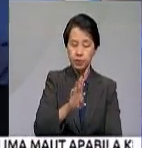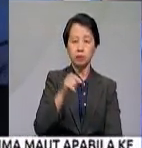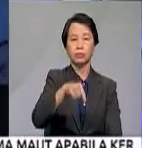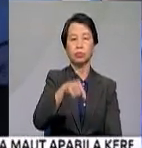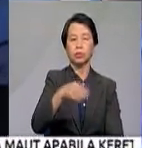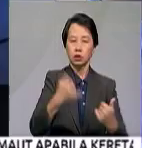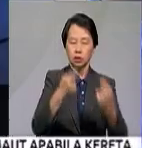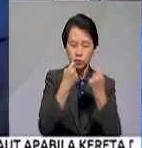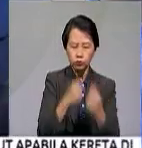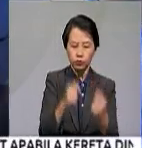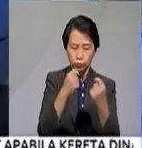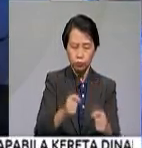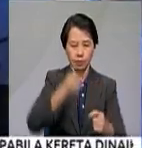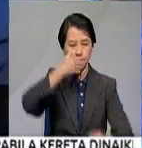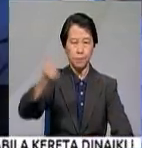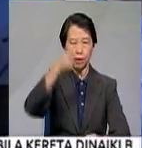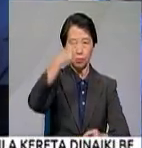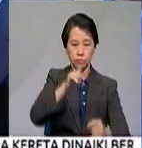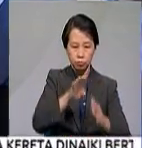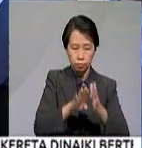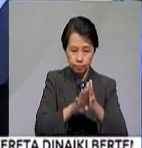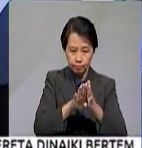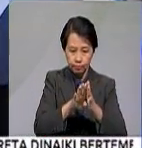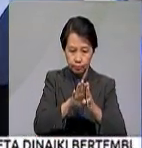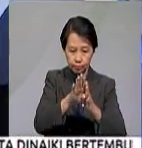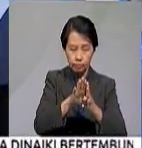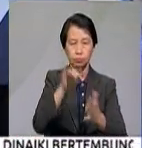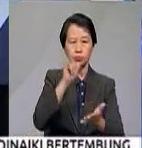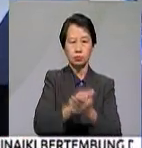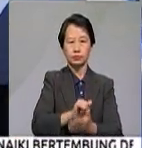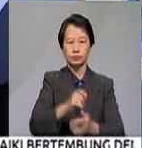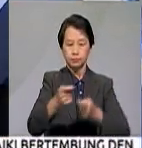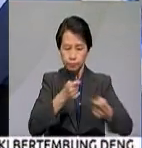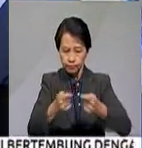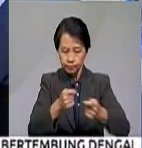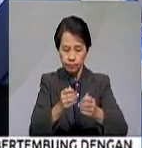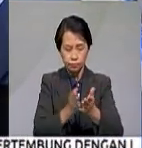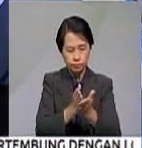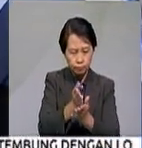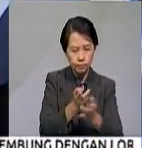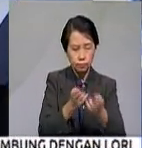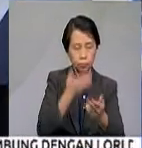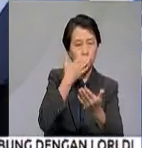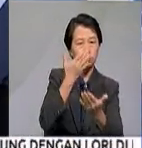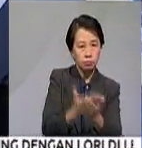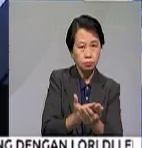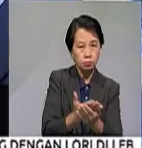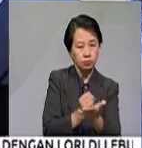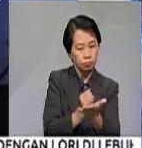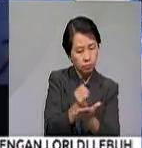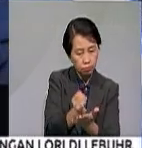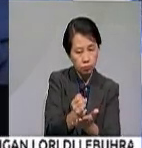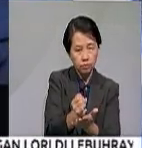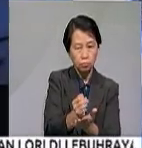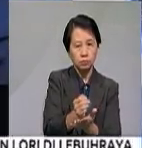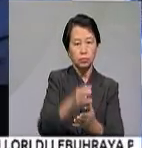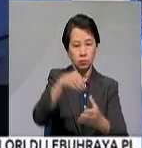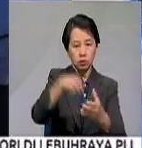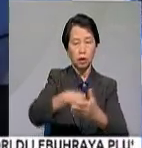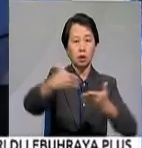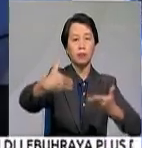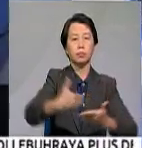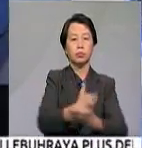again has tried their level best to ensure that governance and accountability are the pillars in the